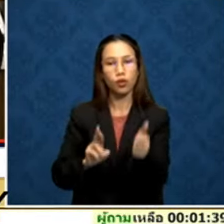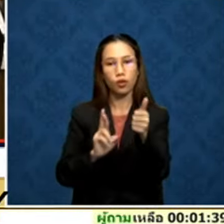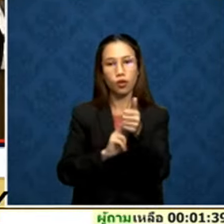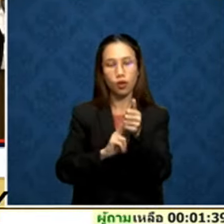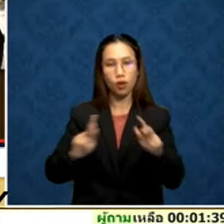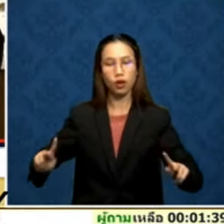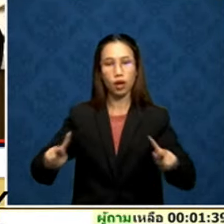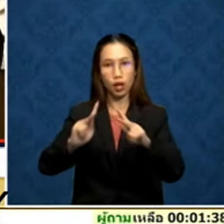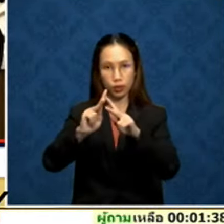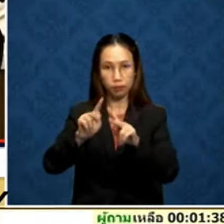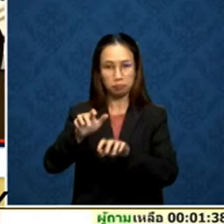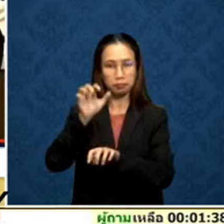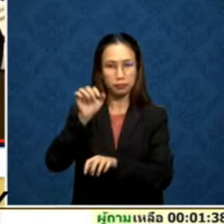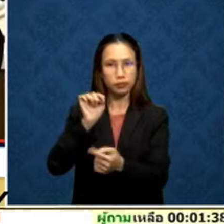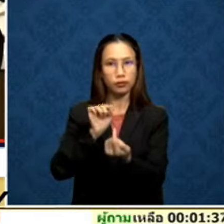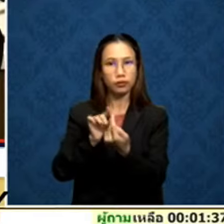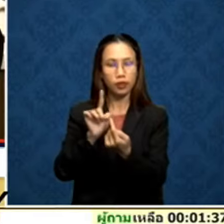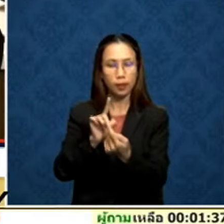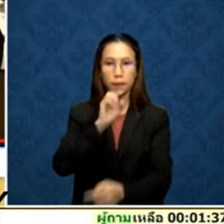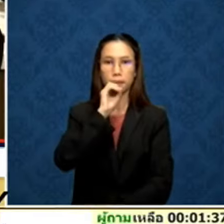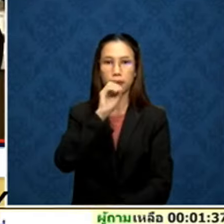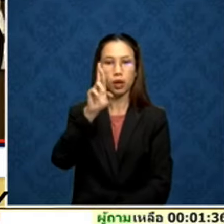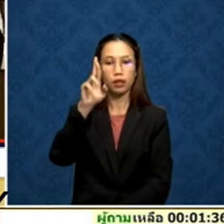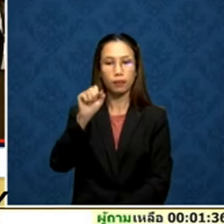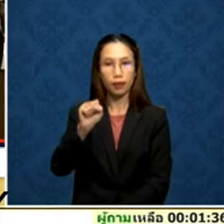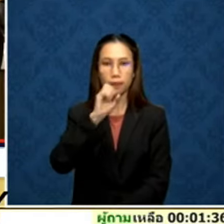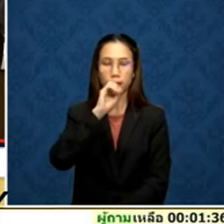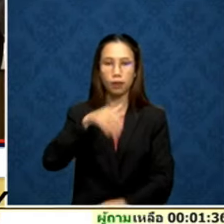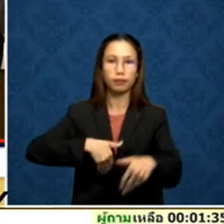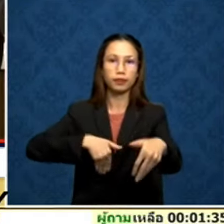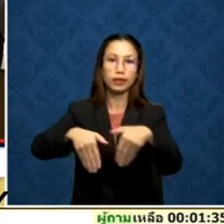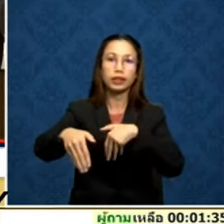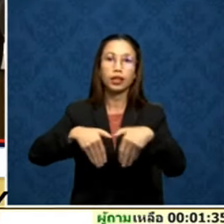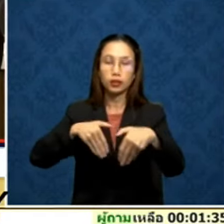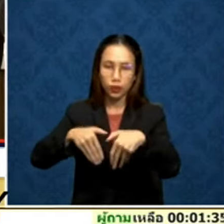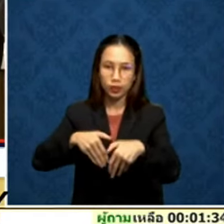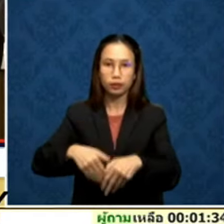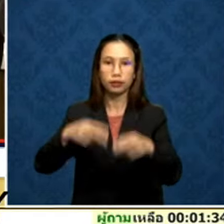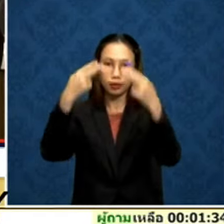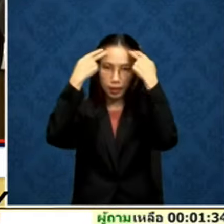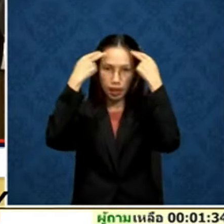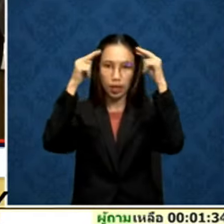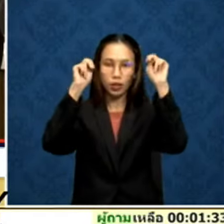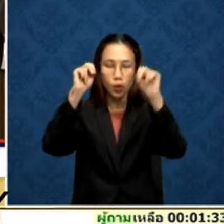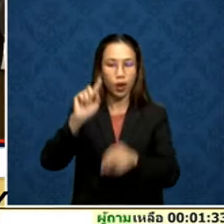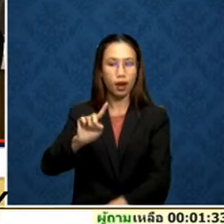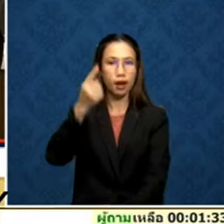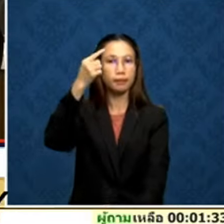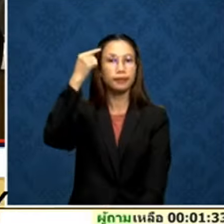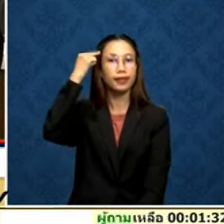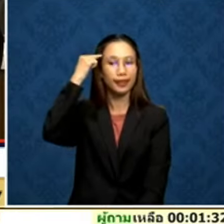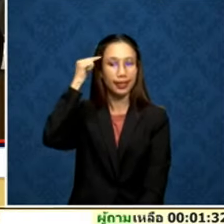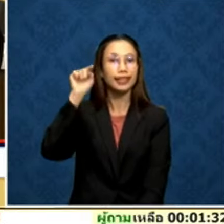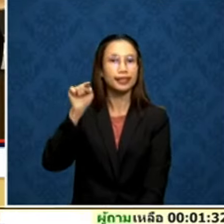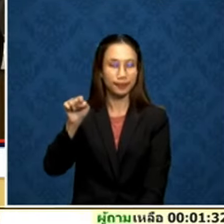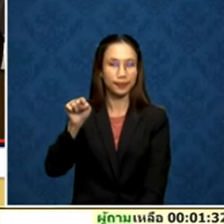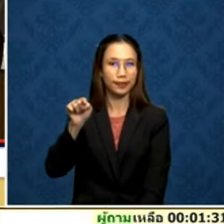งมหาดไทยเนี่ยยืนยันกับสภายืนยันกับประชาชนว่านายกรัฐมนตรีเป็นต้นคิดนะคะเรื่อง